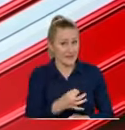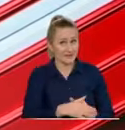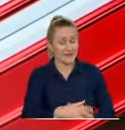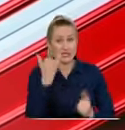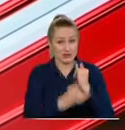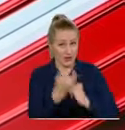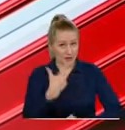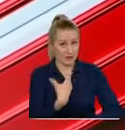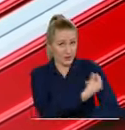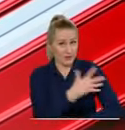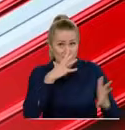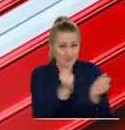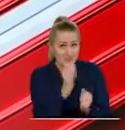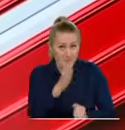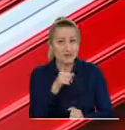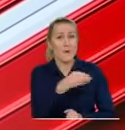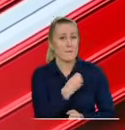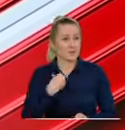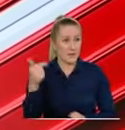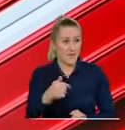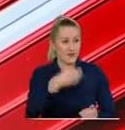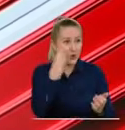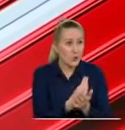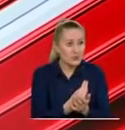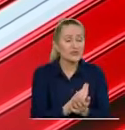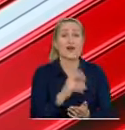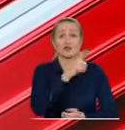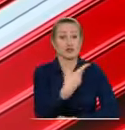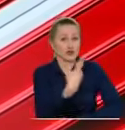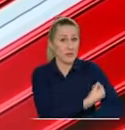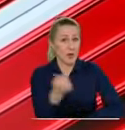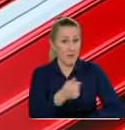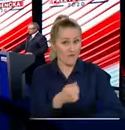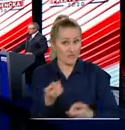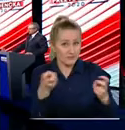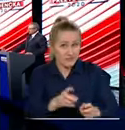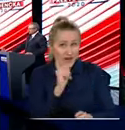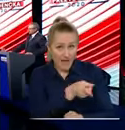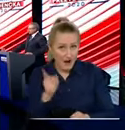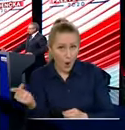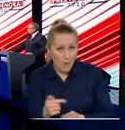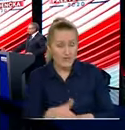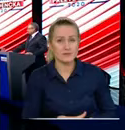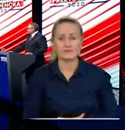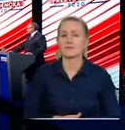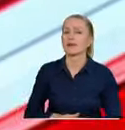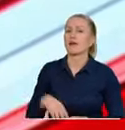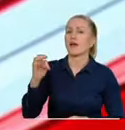wynaleziona szczepionka, to Polska powinna ją kupić? I czy te szczepienia powinny być obowiązkowe? Rafał Trzaskowski teraz